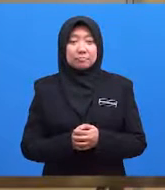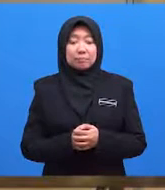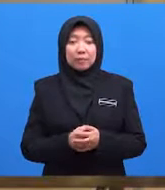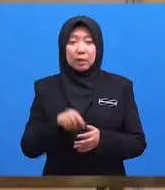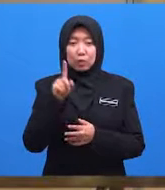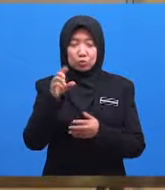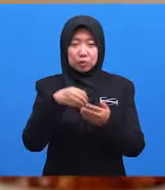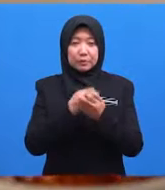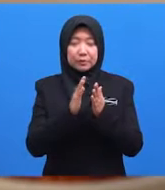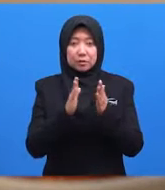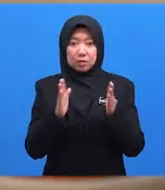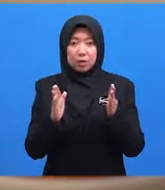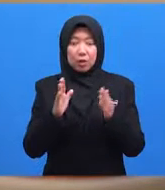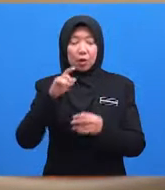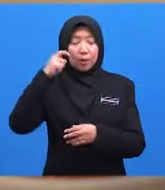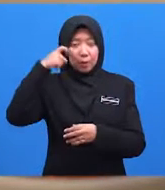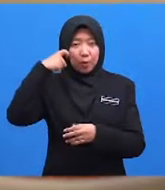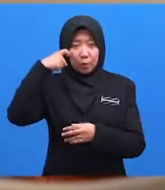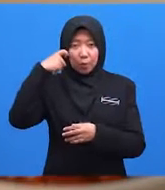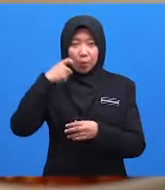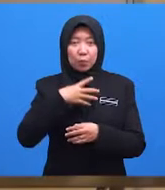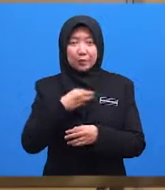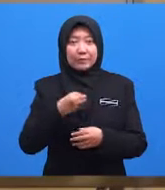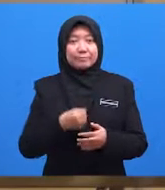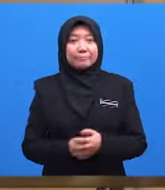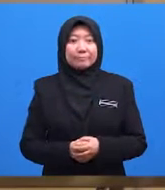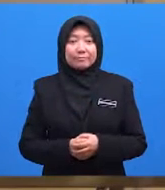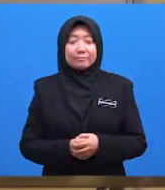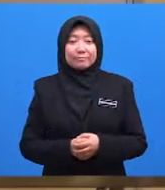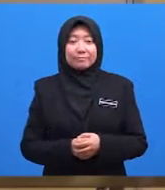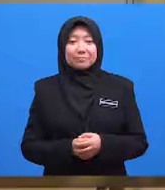1 camca besar bawang putih,